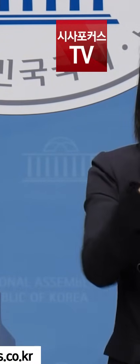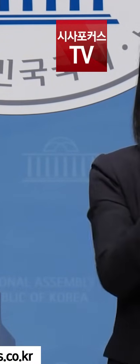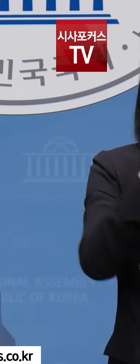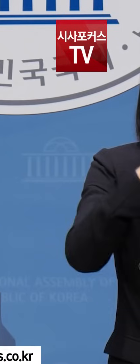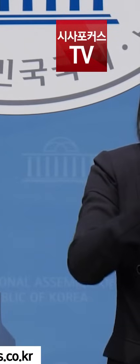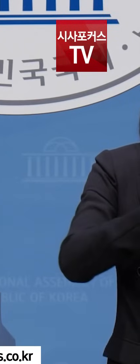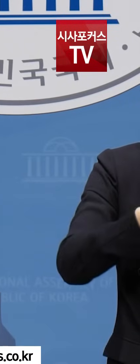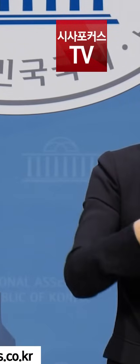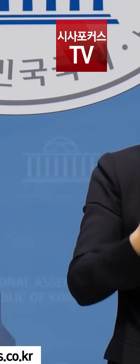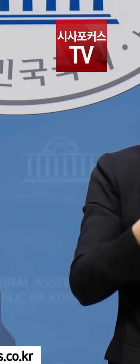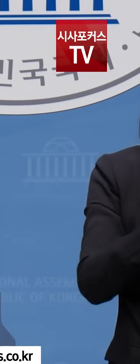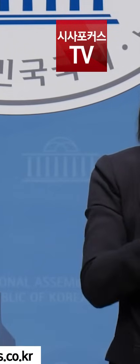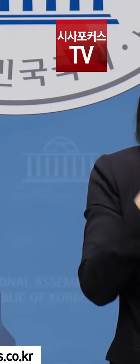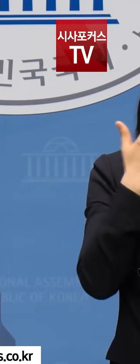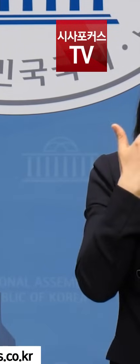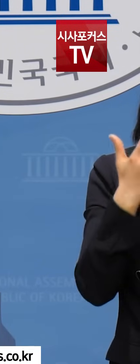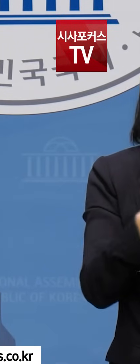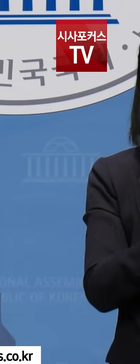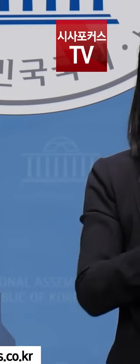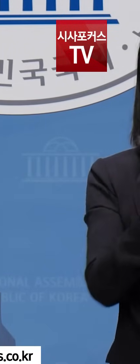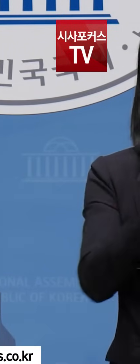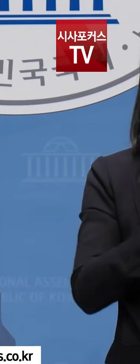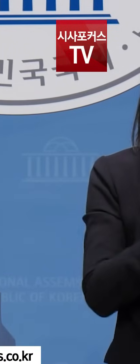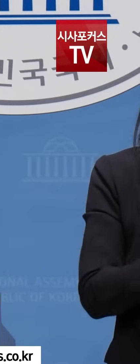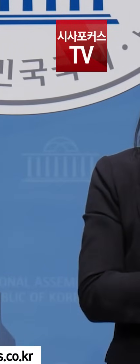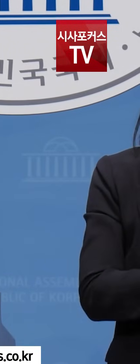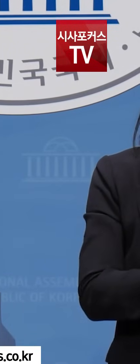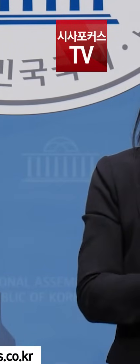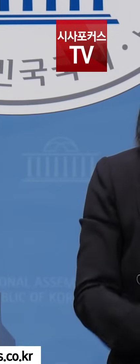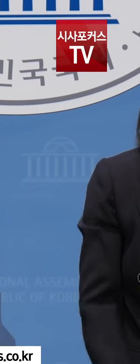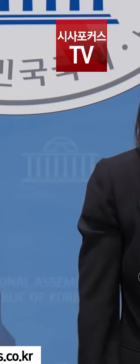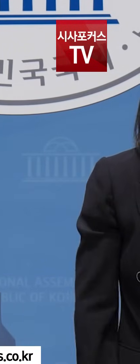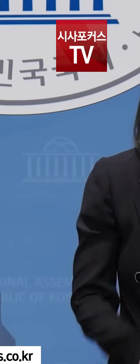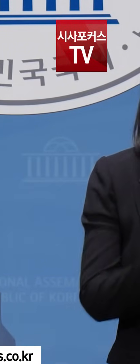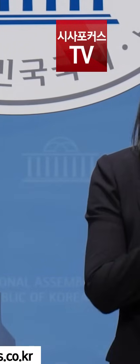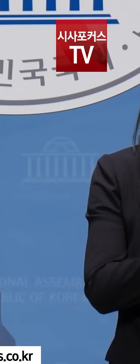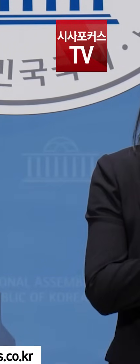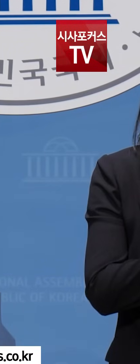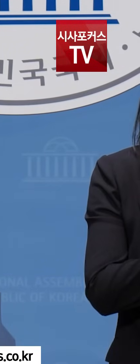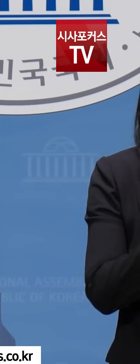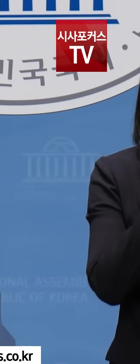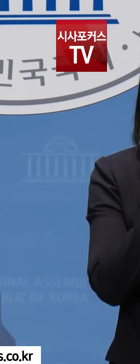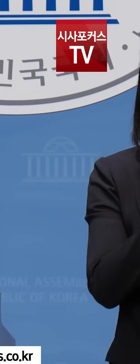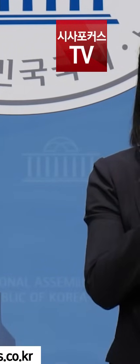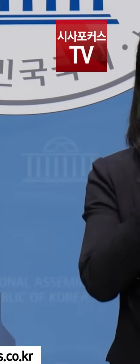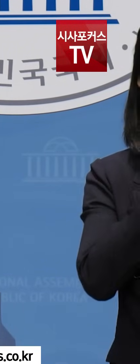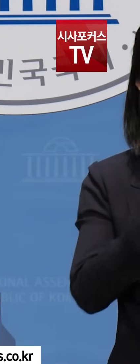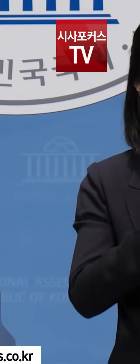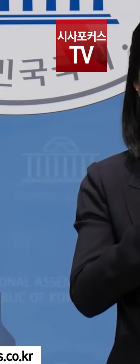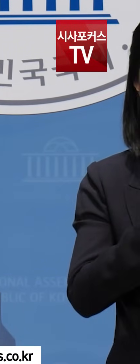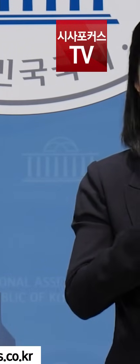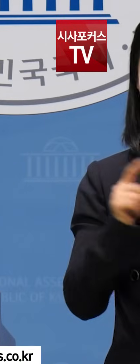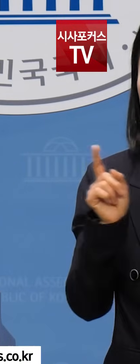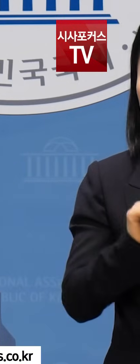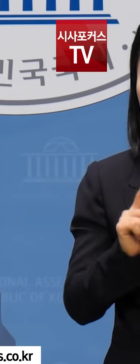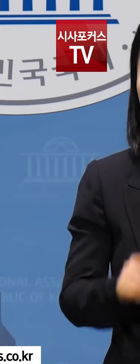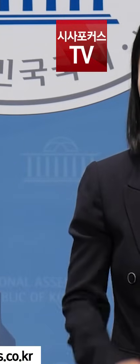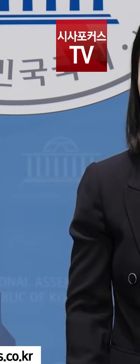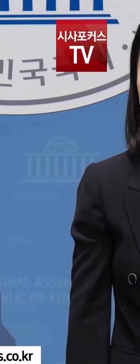씨는 확실하게 밝혀야 합니다. 그래서 저는 곽상원 씨에게 공개적으로 질의하는